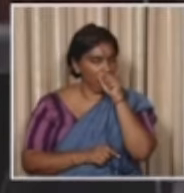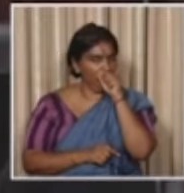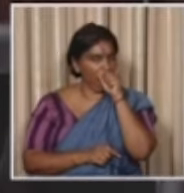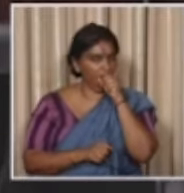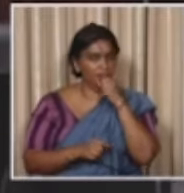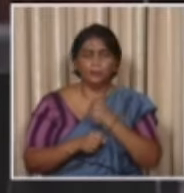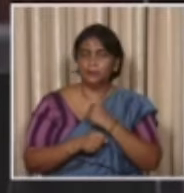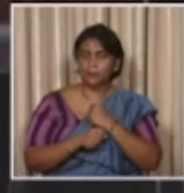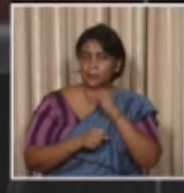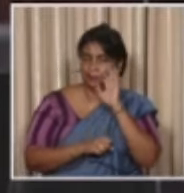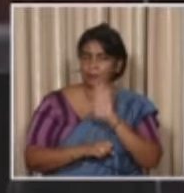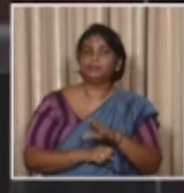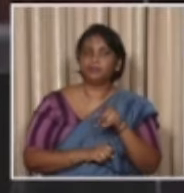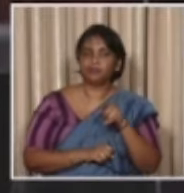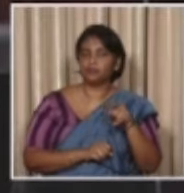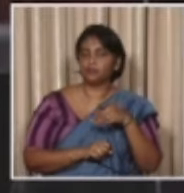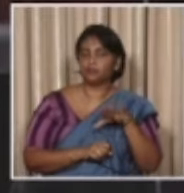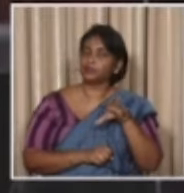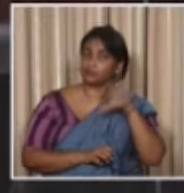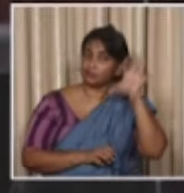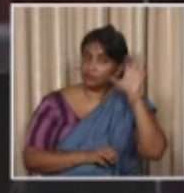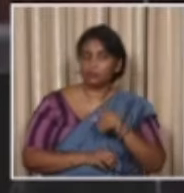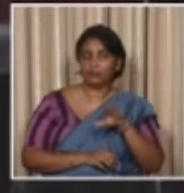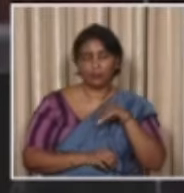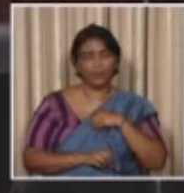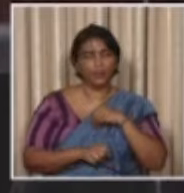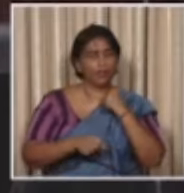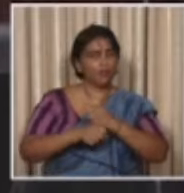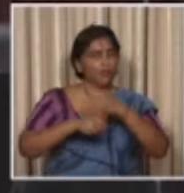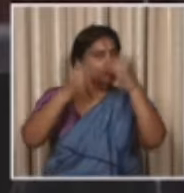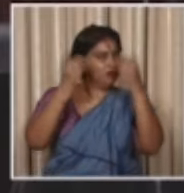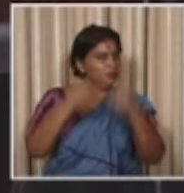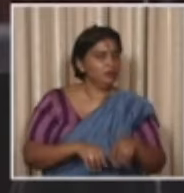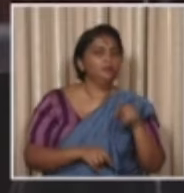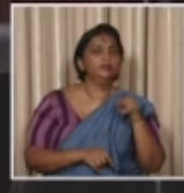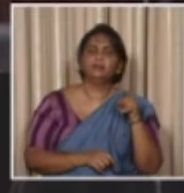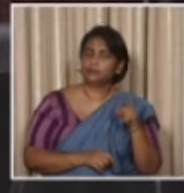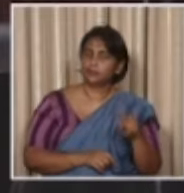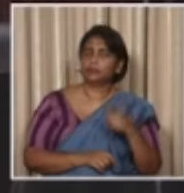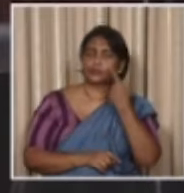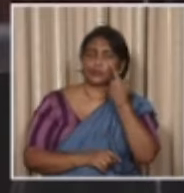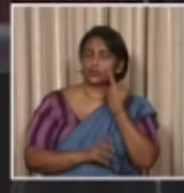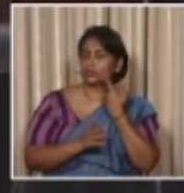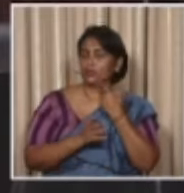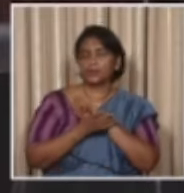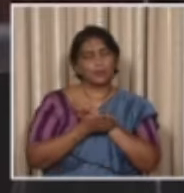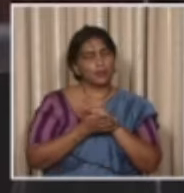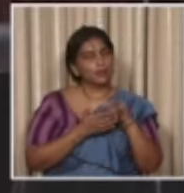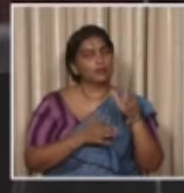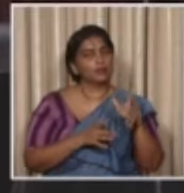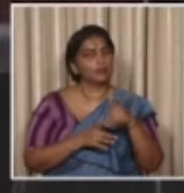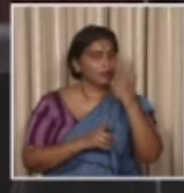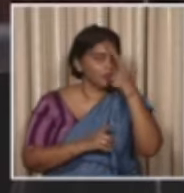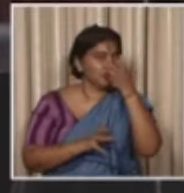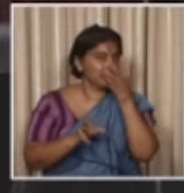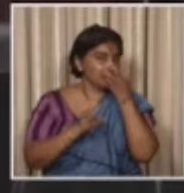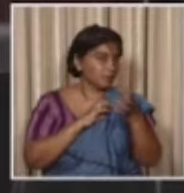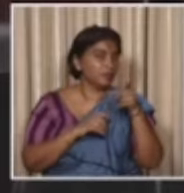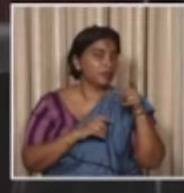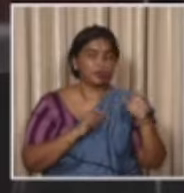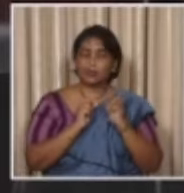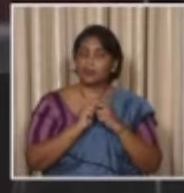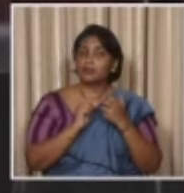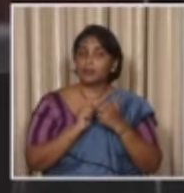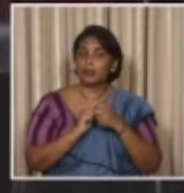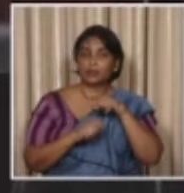ආණ්ඩුව පෙරළීම එකඟයි. නමුත් අපි ආණ්ඩුව පෙරලන්න හදන්නේ අහිංසක පාස්කු ප්‍රහාරයේ